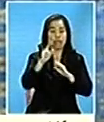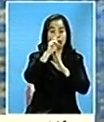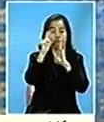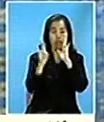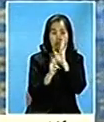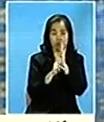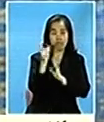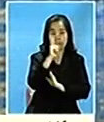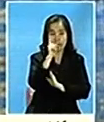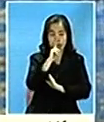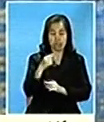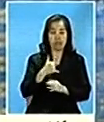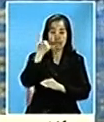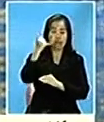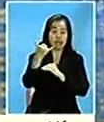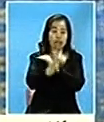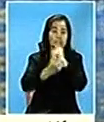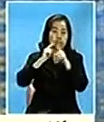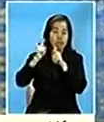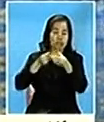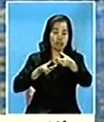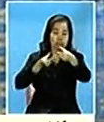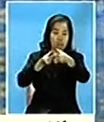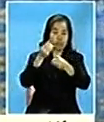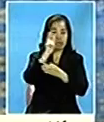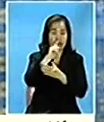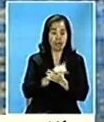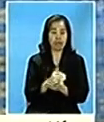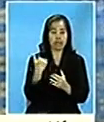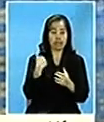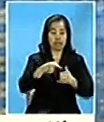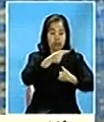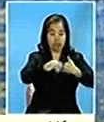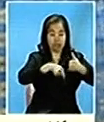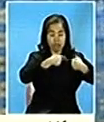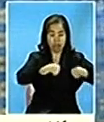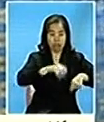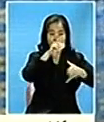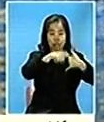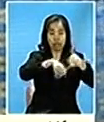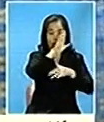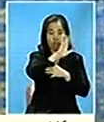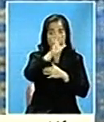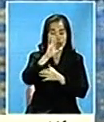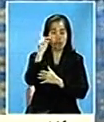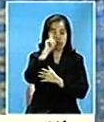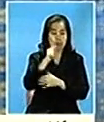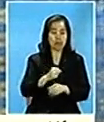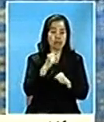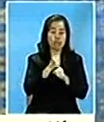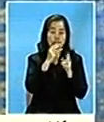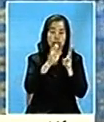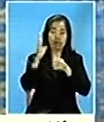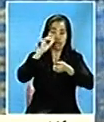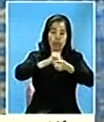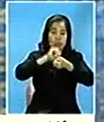งทุนในต่างประเทศการเข้าถึงจิตใจของผู้คนในประเทศนั้นๆการทำมวลชนสัมพันธ์การเตรียม